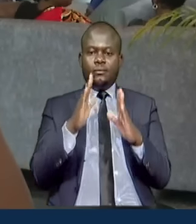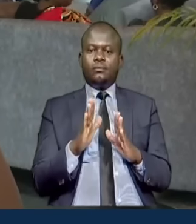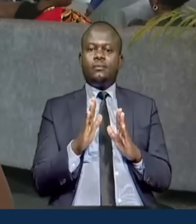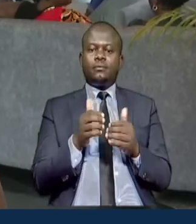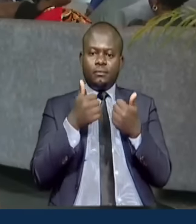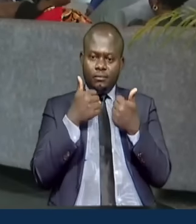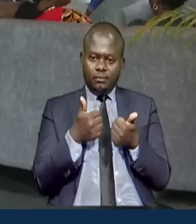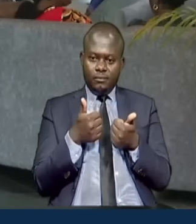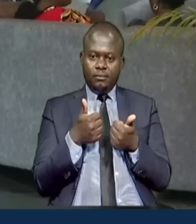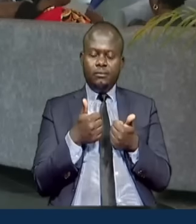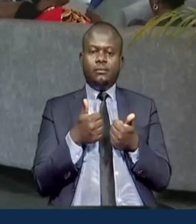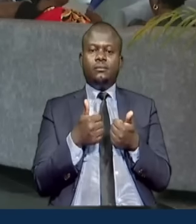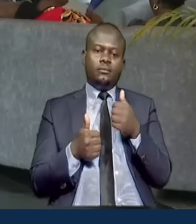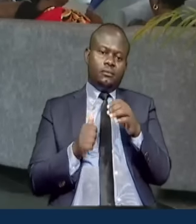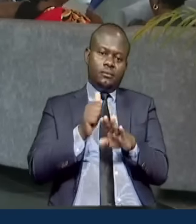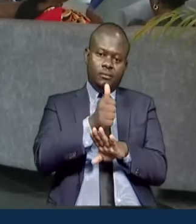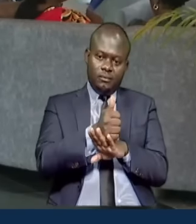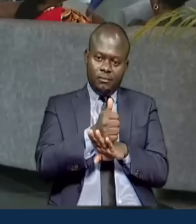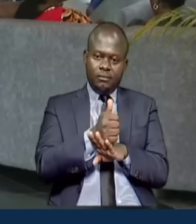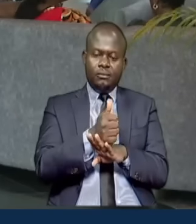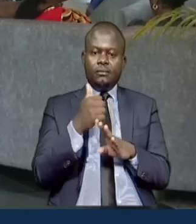batubereye twishyiriraho